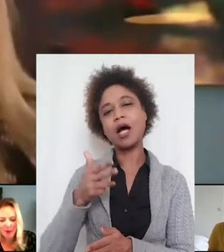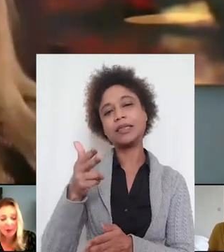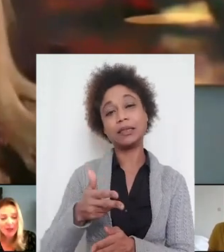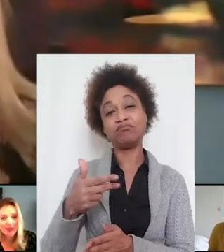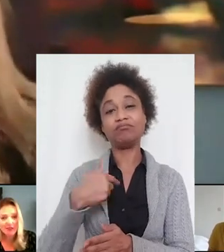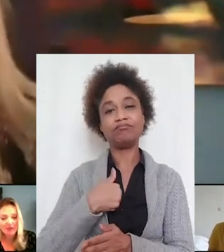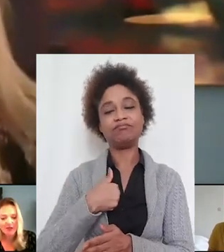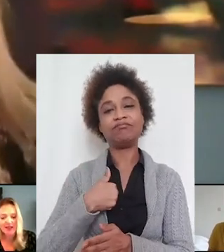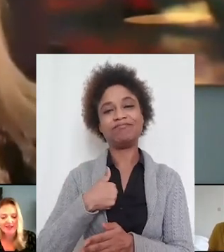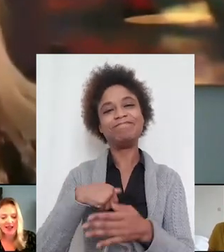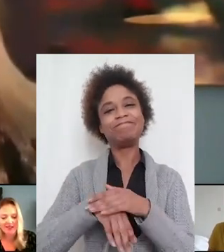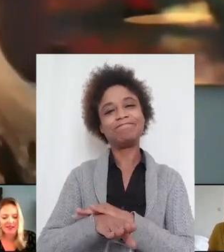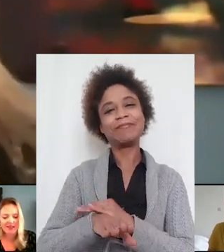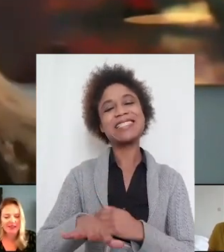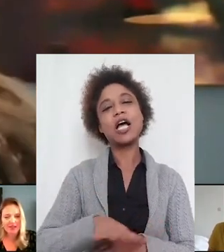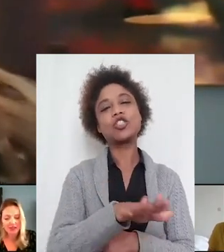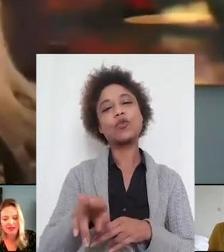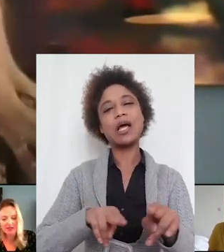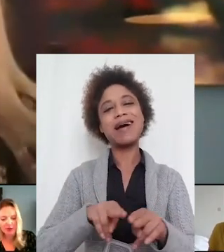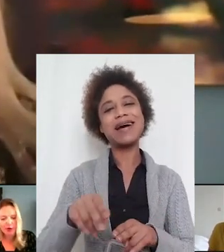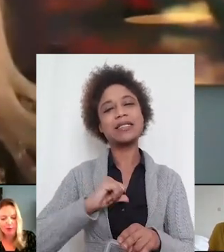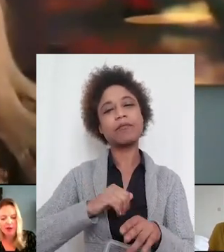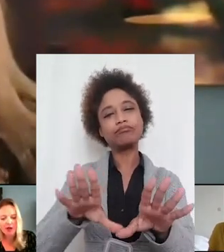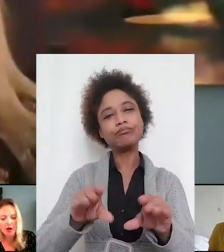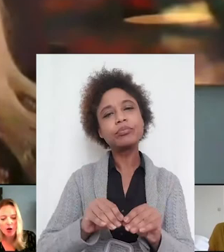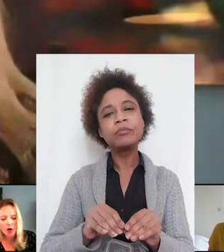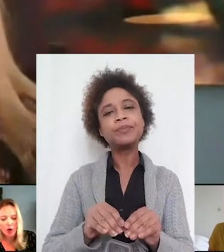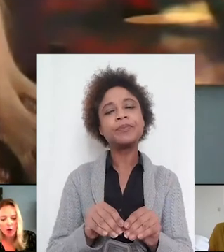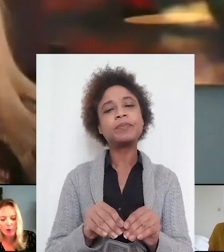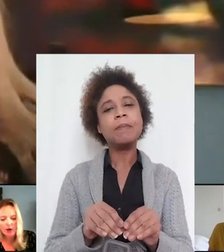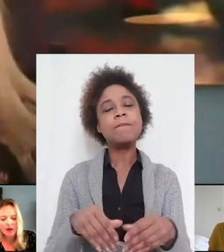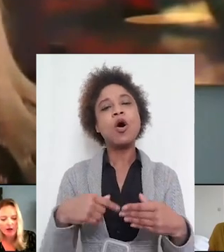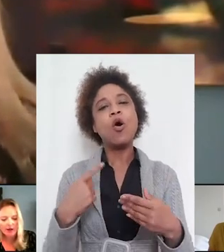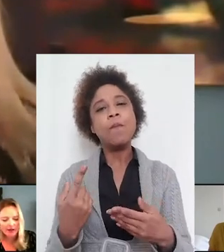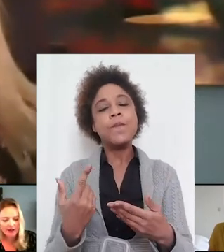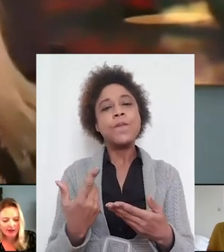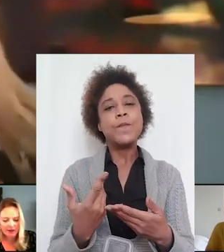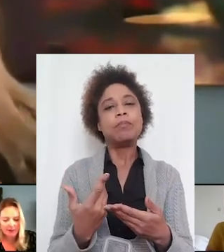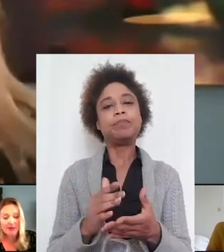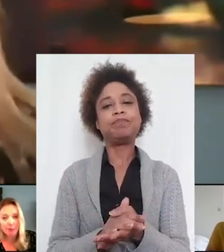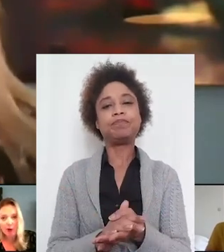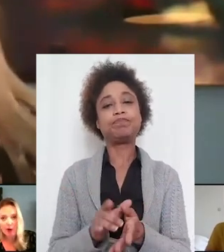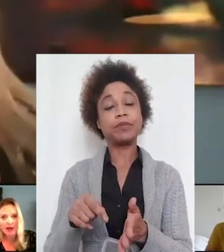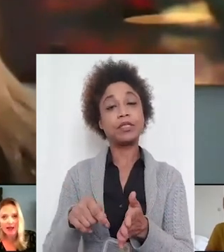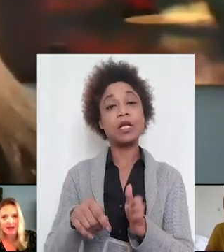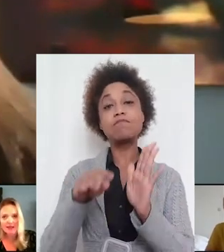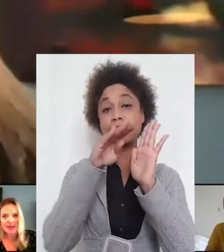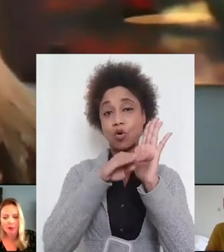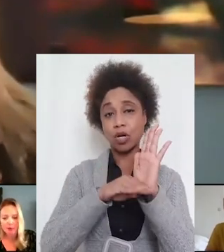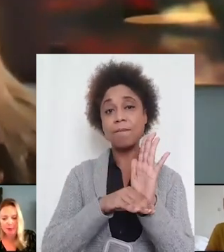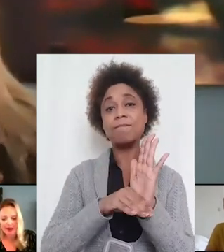heb ik binnen het Nationale Theater het initiatief genomen om met het programma